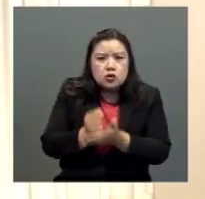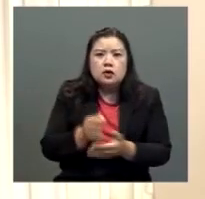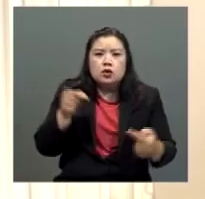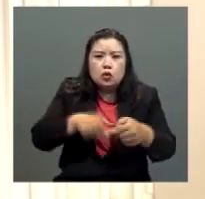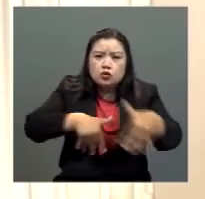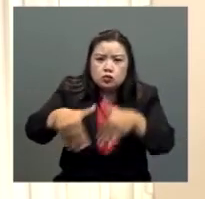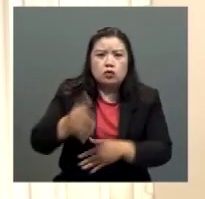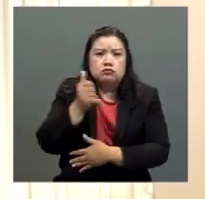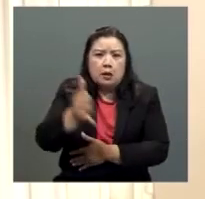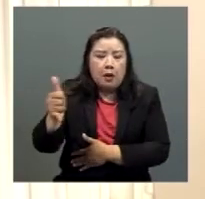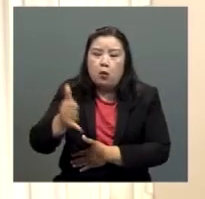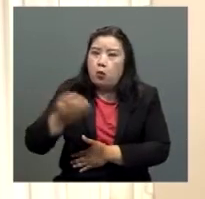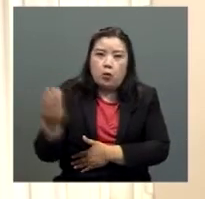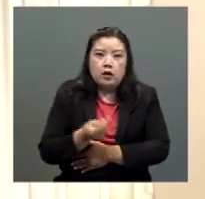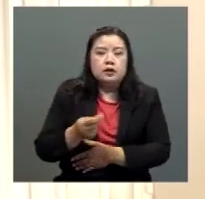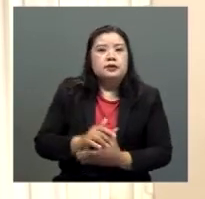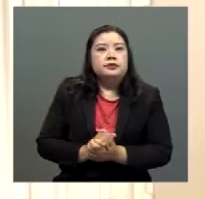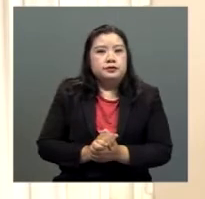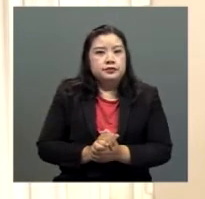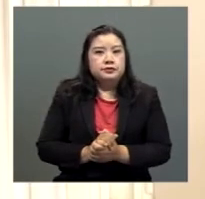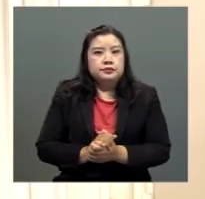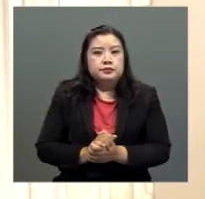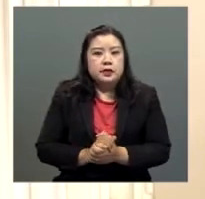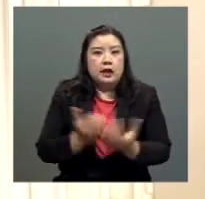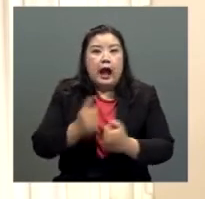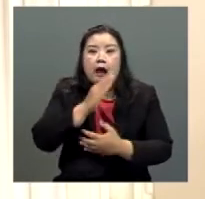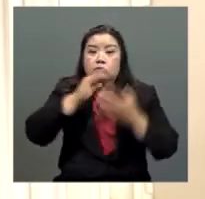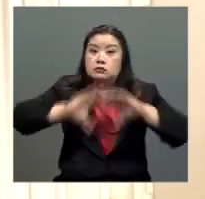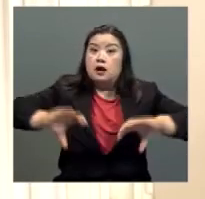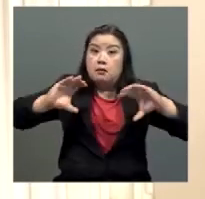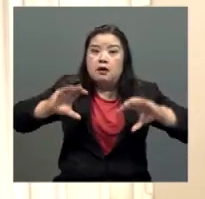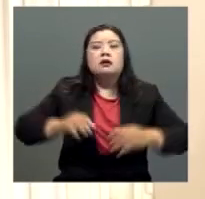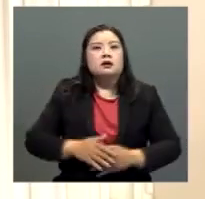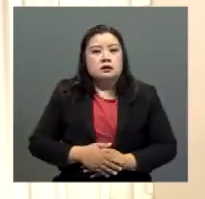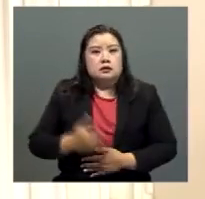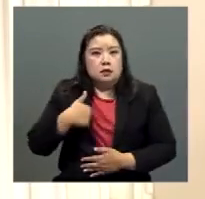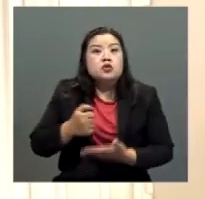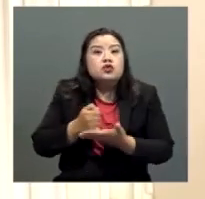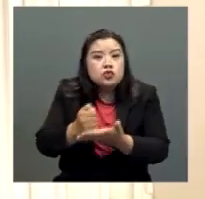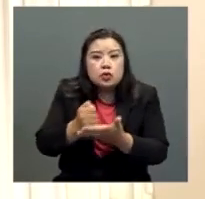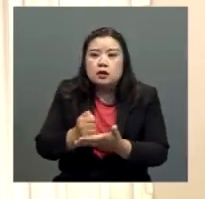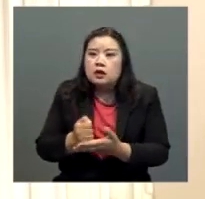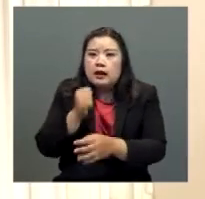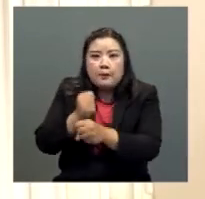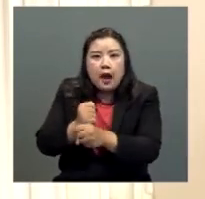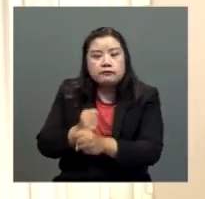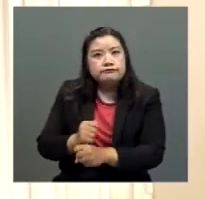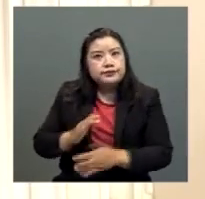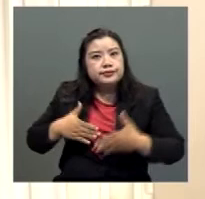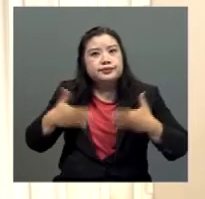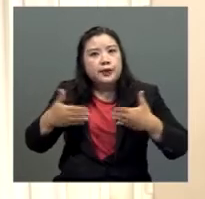ร็วและคล่องตัวโดยเฉพาะอย่างยิ่งหากรัฐบาลจะเข้าไปช่วยอำนวยความสะดวกให้เกิดประสิทธิภาพมากยิ่